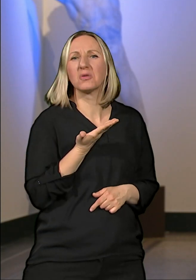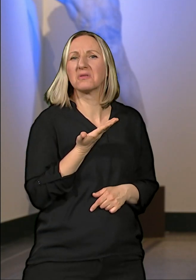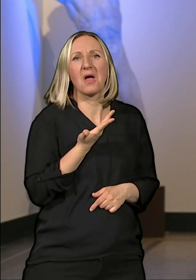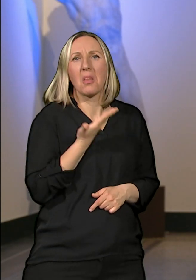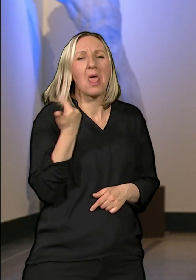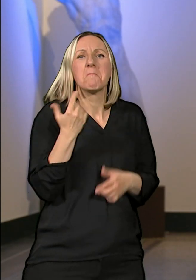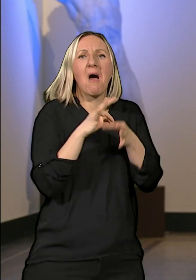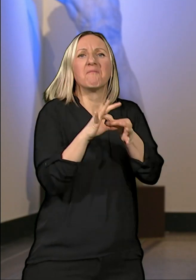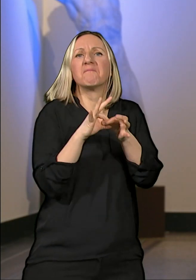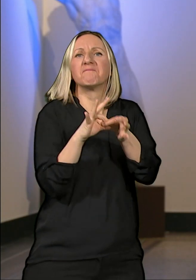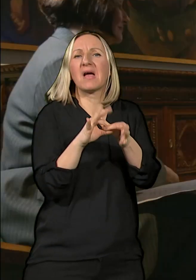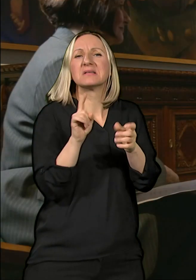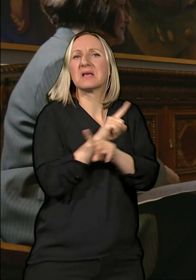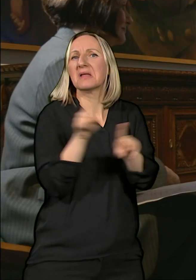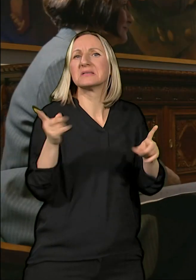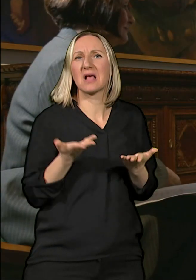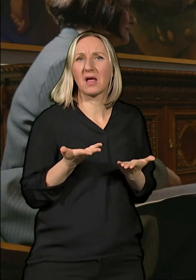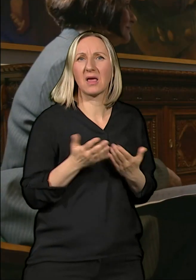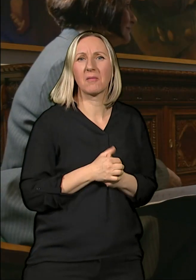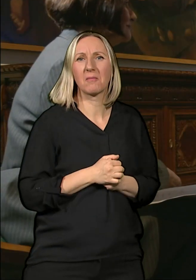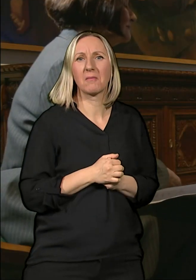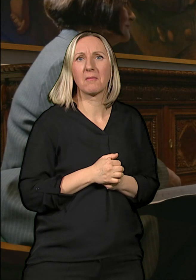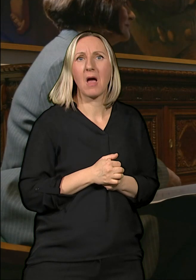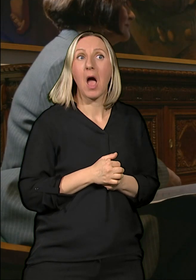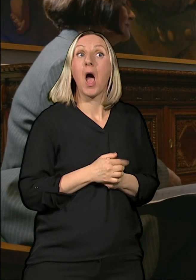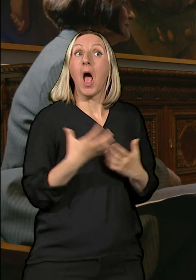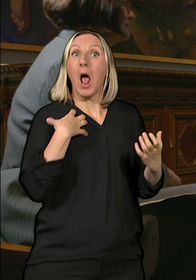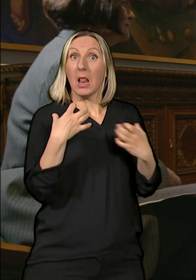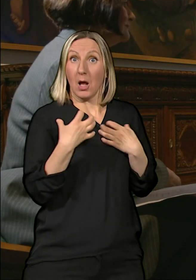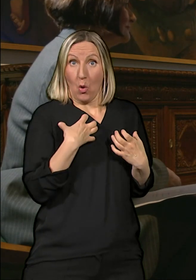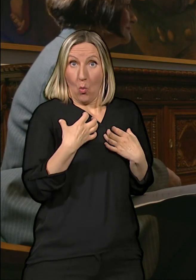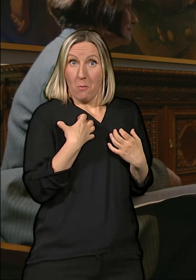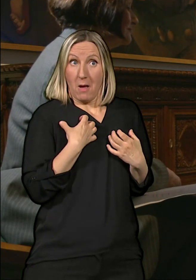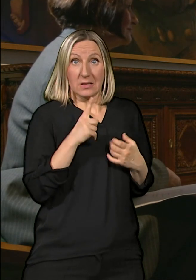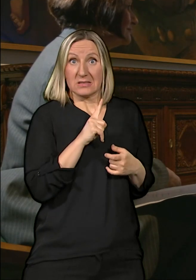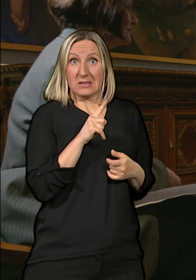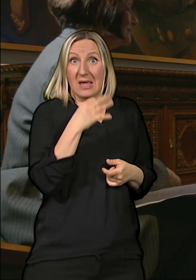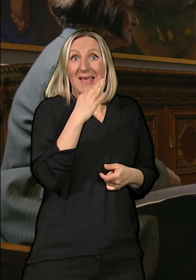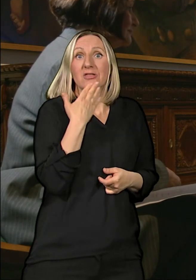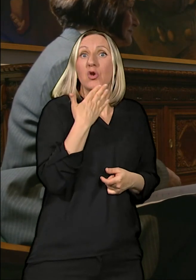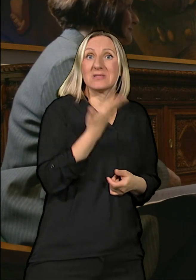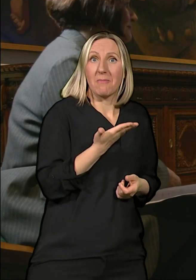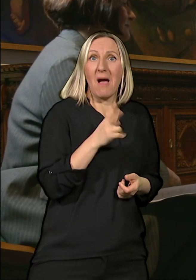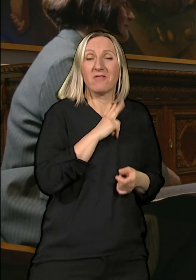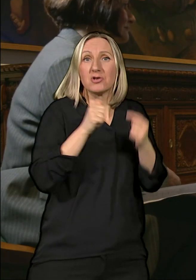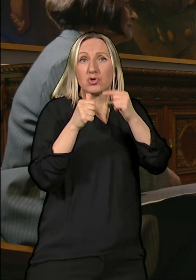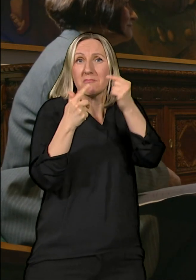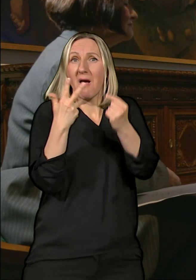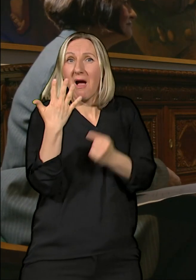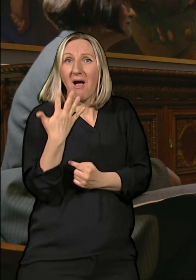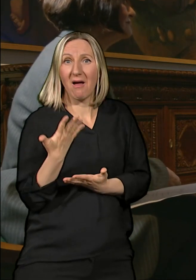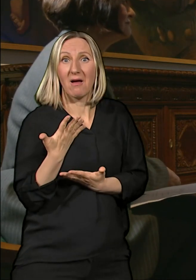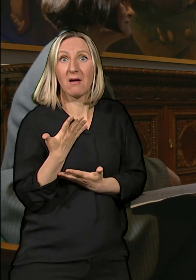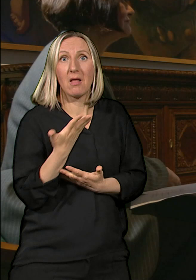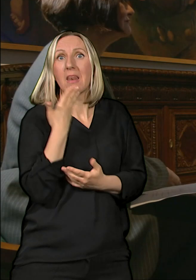kim. Ali taj sloj iza koji treba da se pojavi i koji ne postoji ni u svim mojim